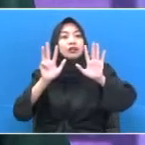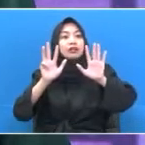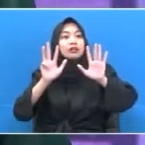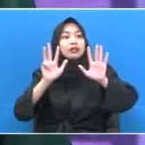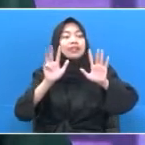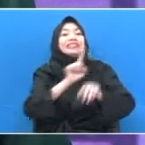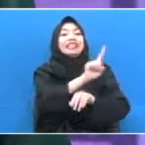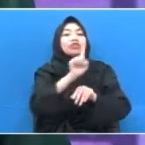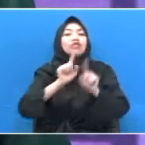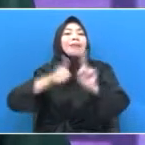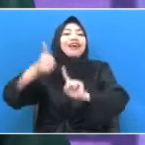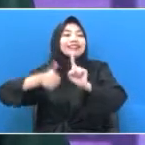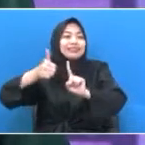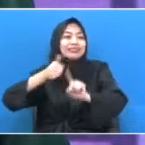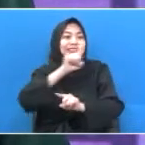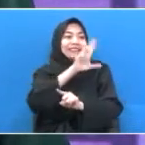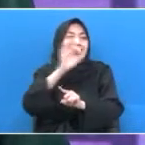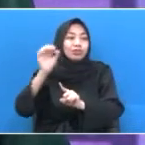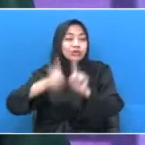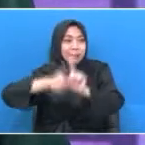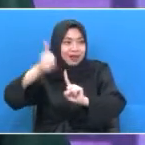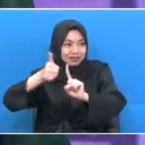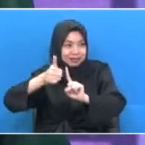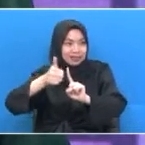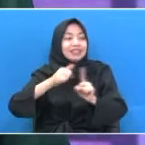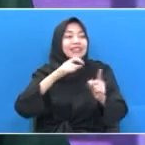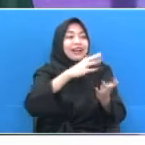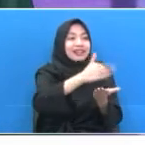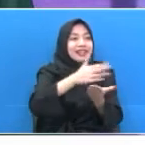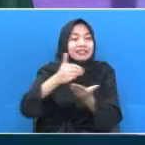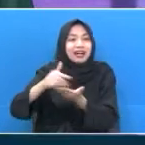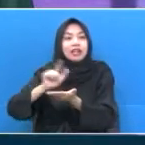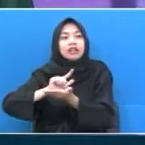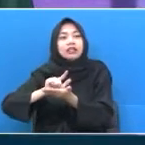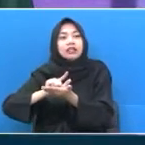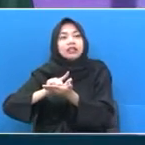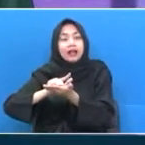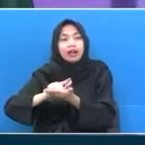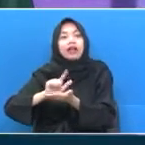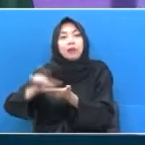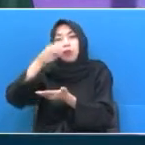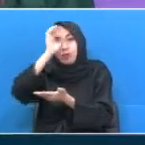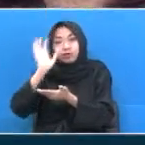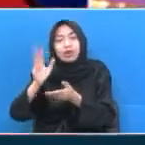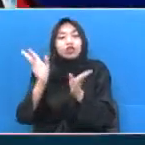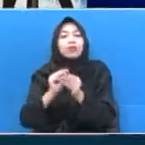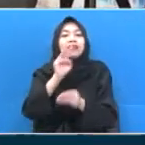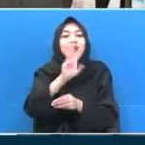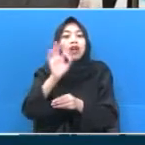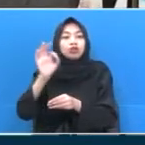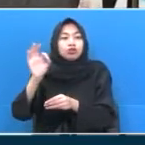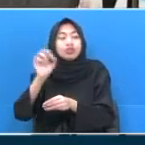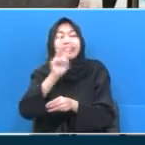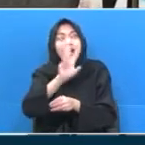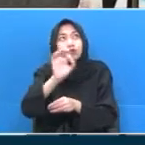melapor 116 yang sudah fix dari data yang melapor ke polisi 302 sedangkan sisanya